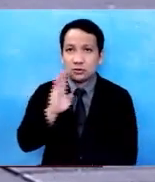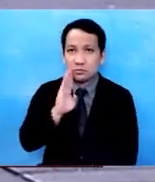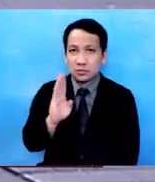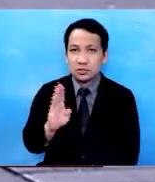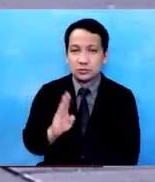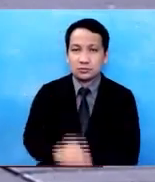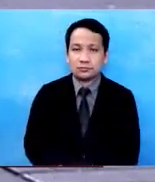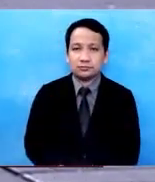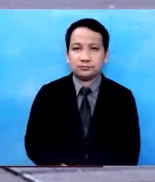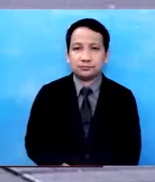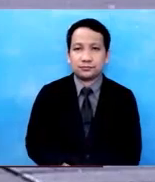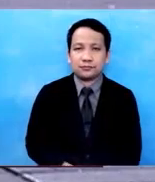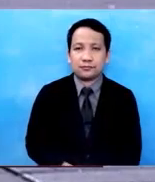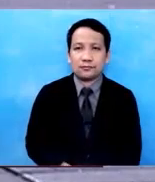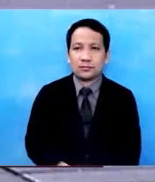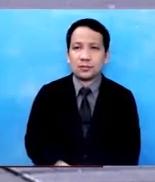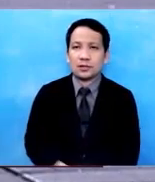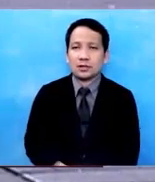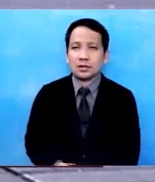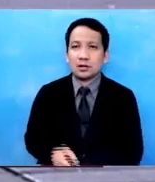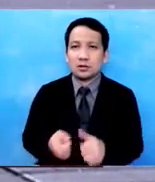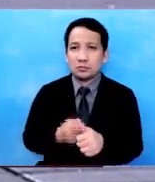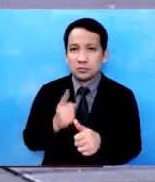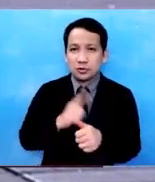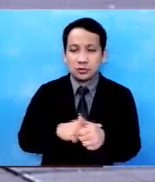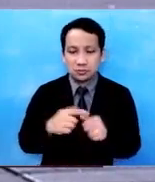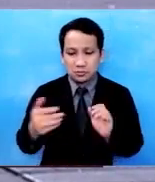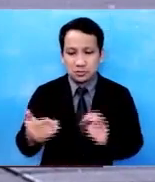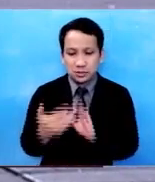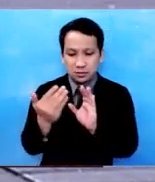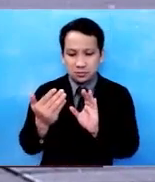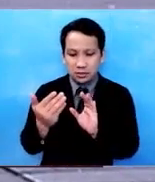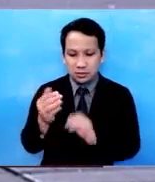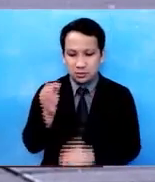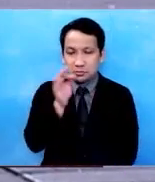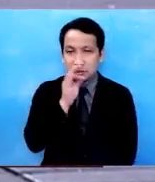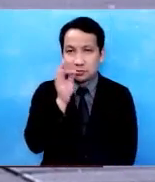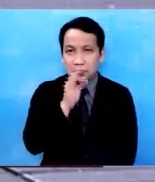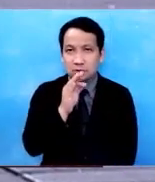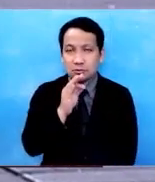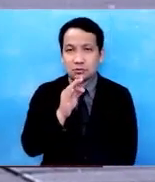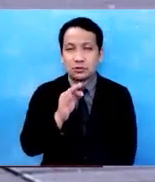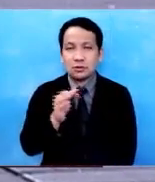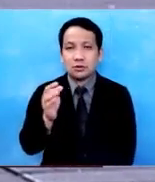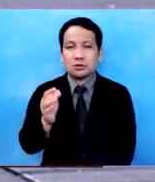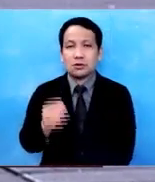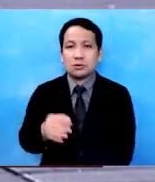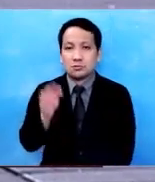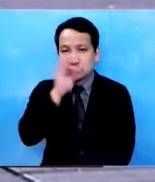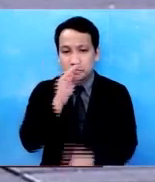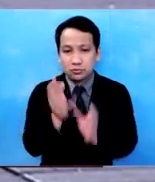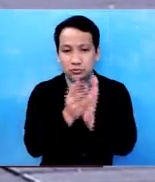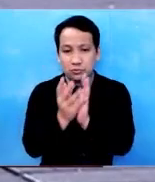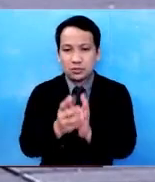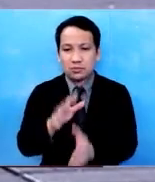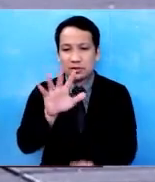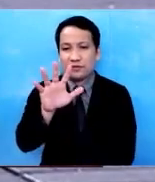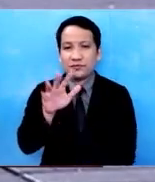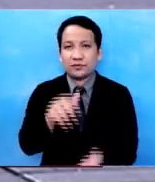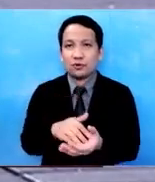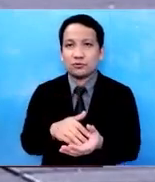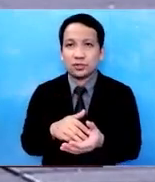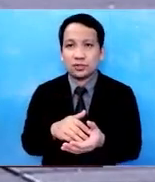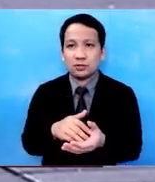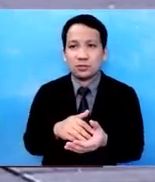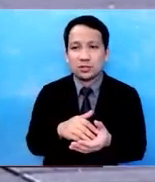At yung una nga niya naging agenda ay ang pagharap sa Filipino community dito sa Brussels kung saan nasa higit 5,000 yung mga